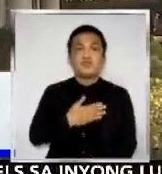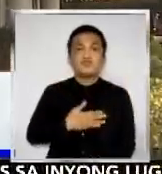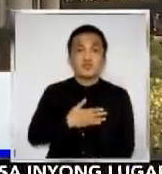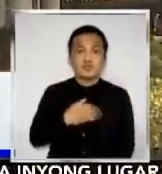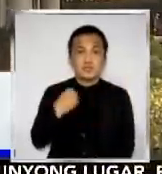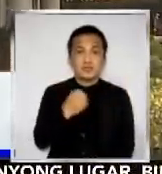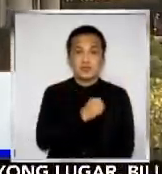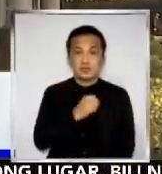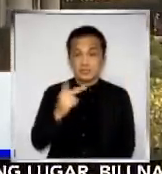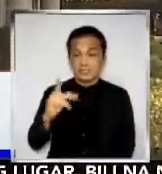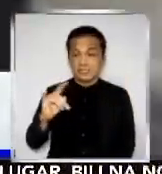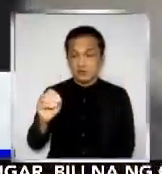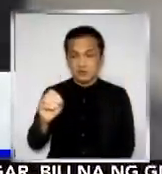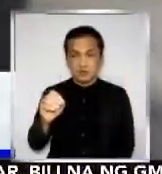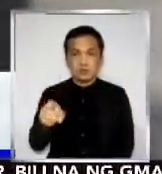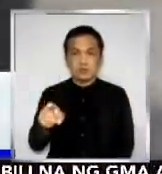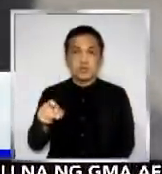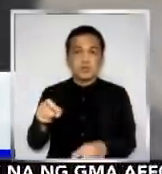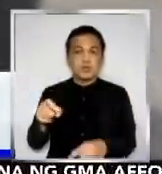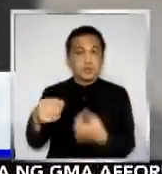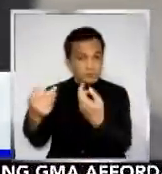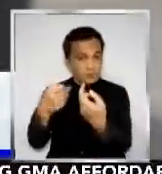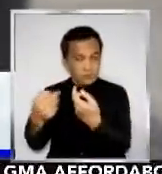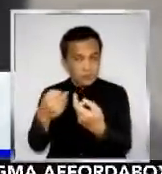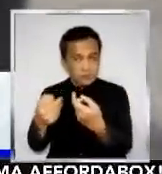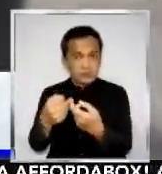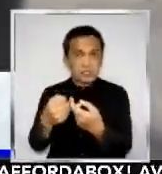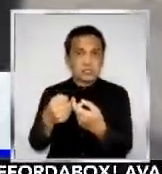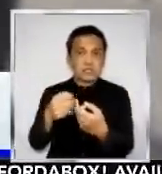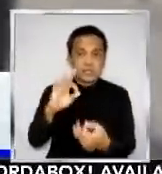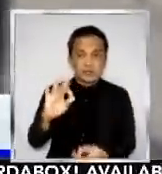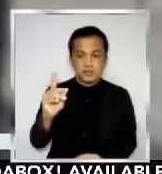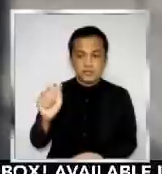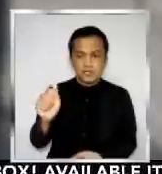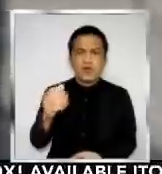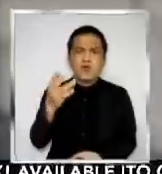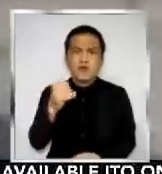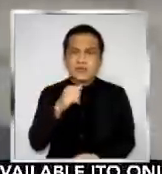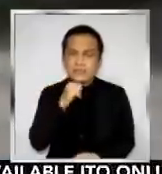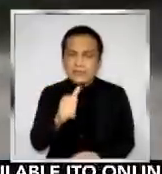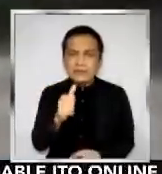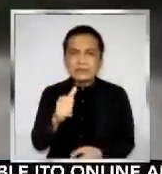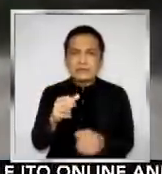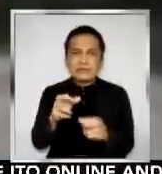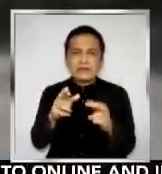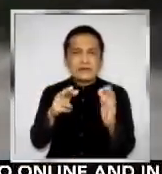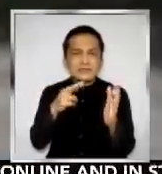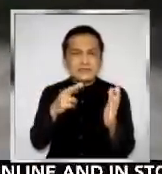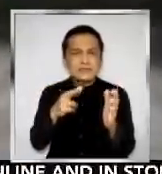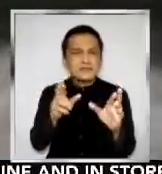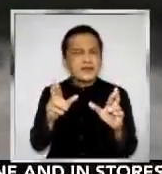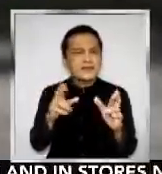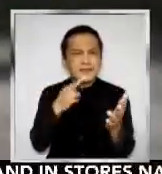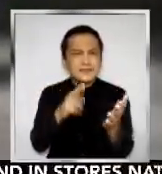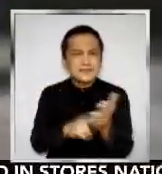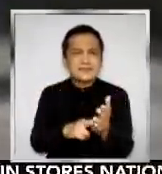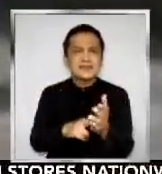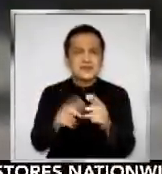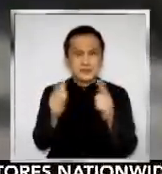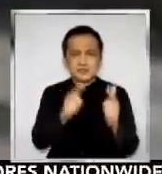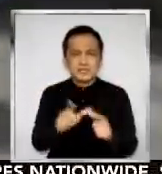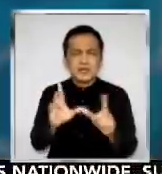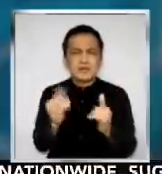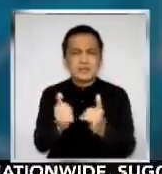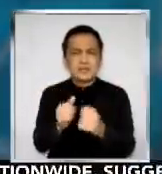pagpaliwanagin ng Food and Drug Administration kung bakit hindi lisensyado ang logistics company na gumamit ng depektibong thermometer sa pag-deliver ng